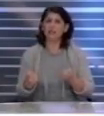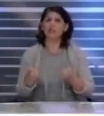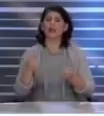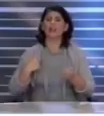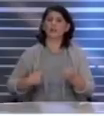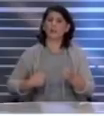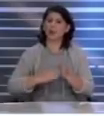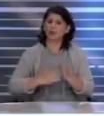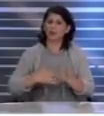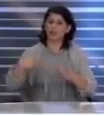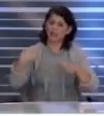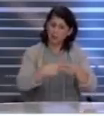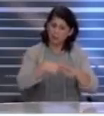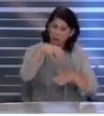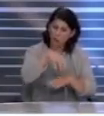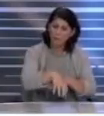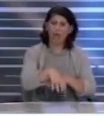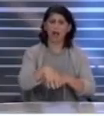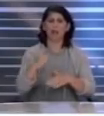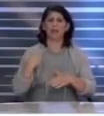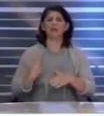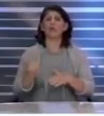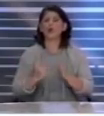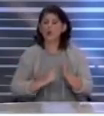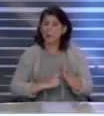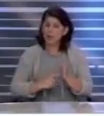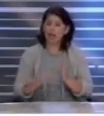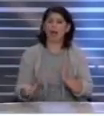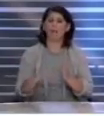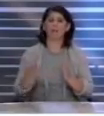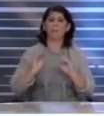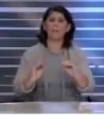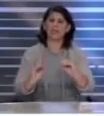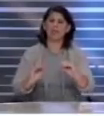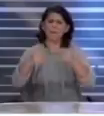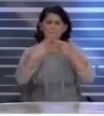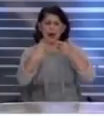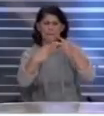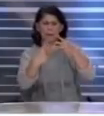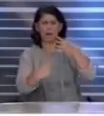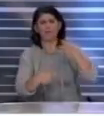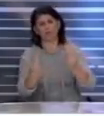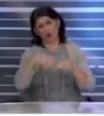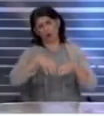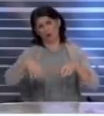λειτουργήματος, τραπεζικού τομέα, των δημοσιονομικών, της παιδείας και ένα σωρό άλλων. Και αυτή η